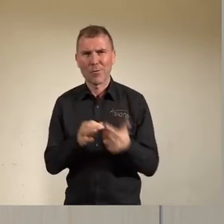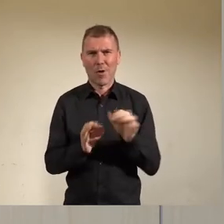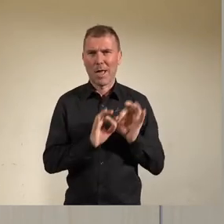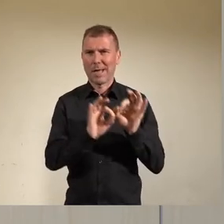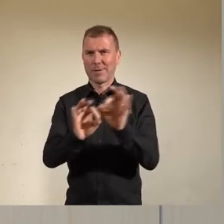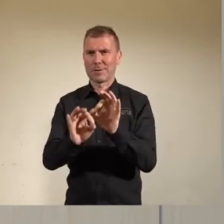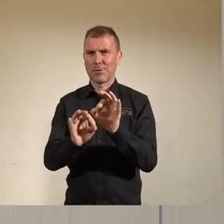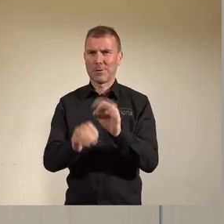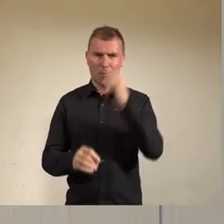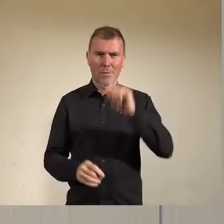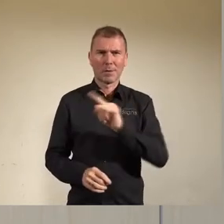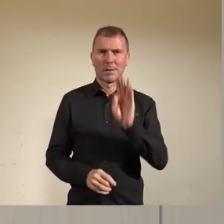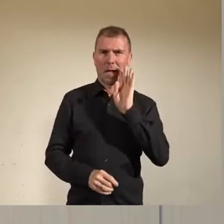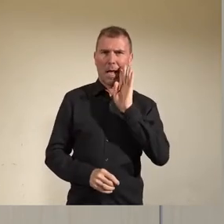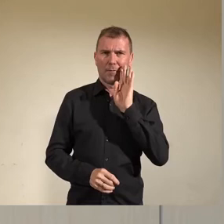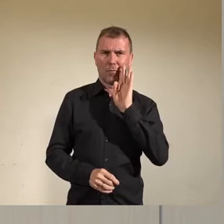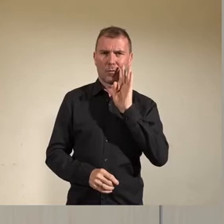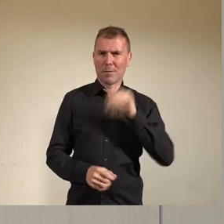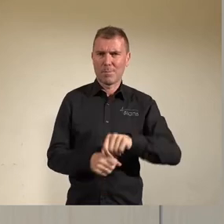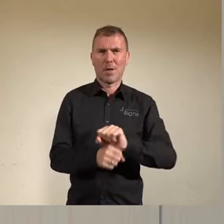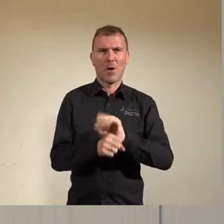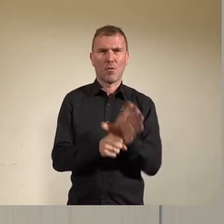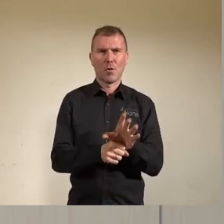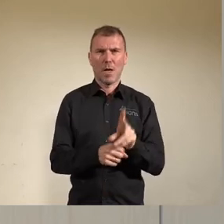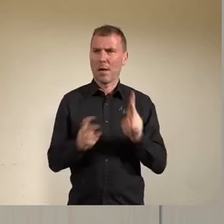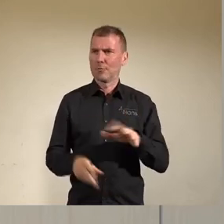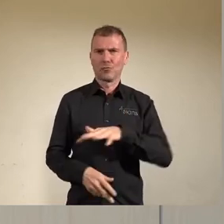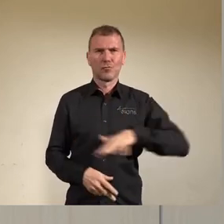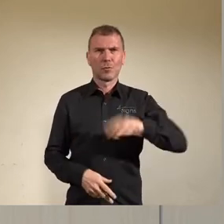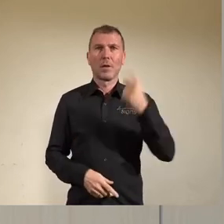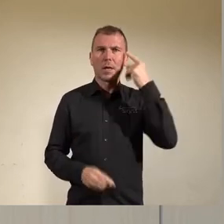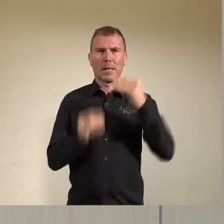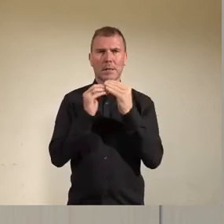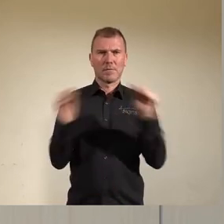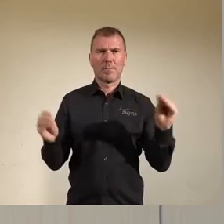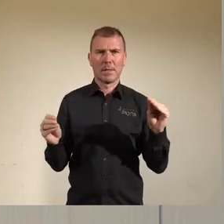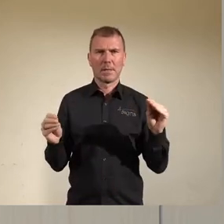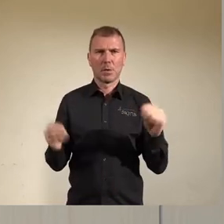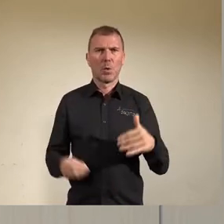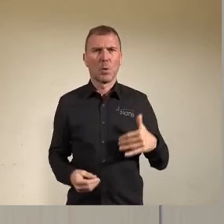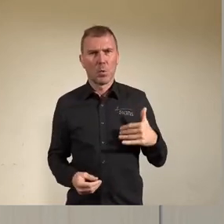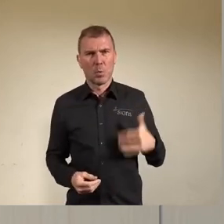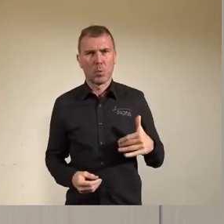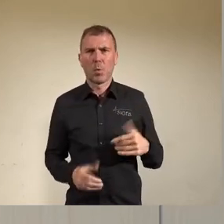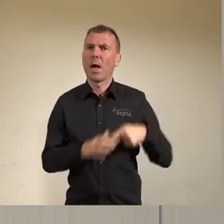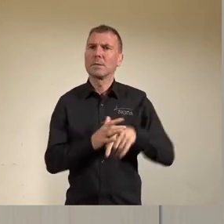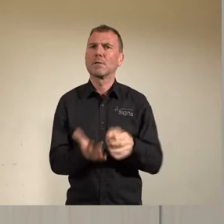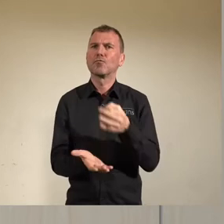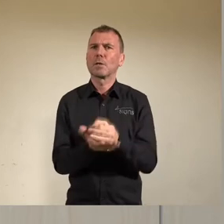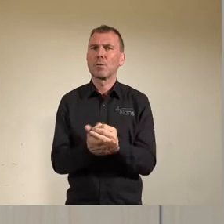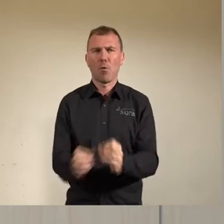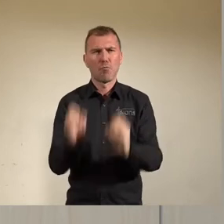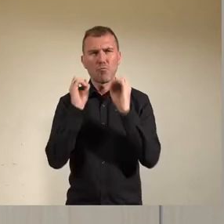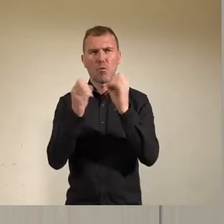auf 100.000 Einwohnern mit Corona, den die Stadt gestern meldete. Null Plätze auf